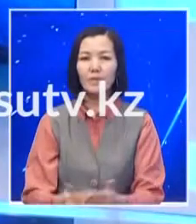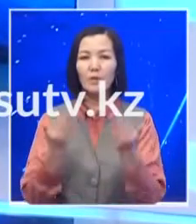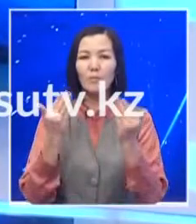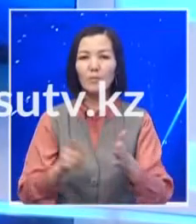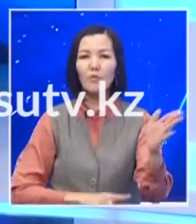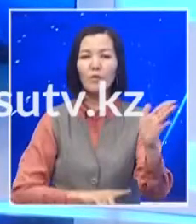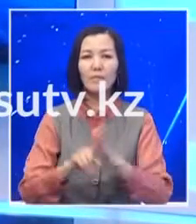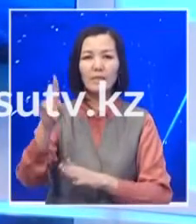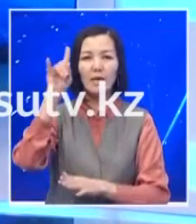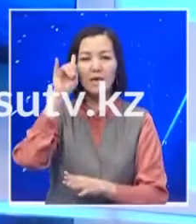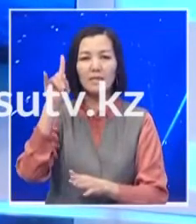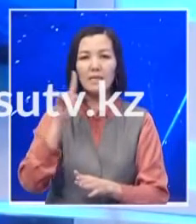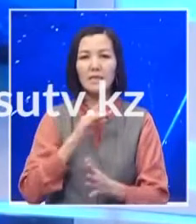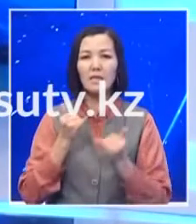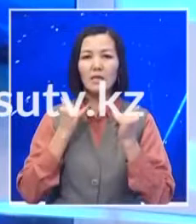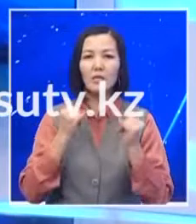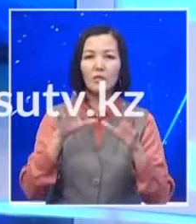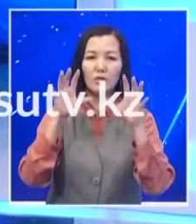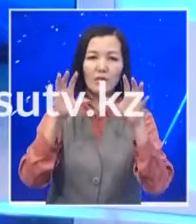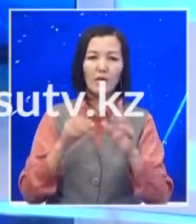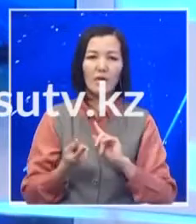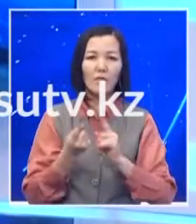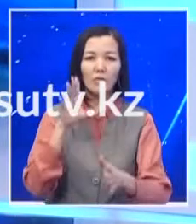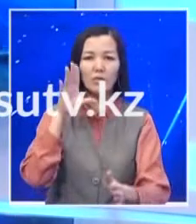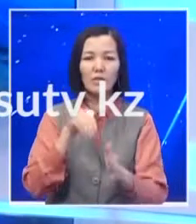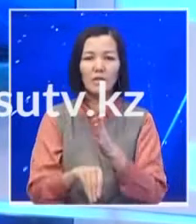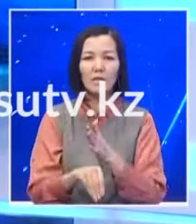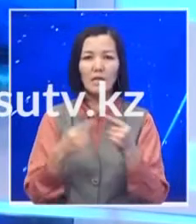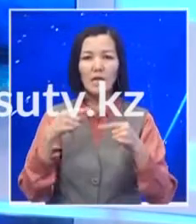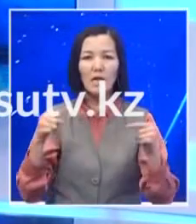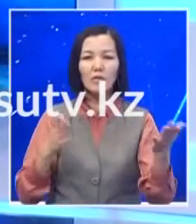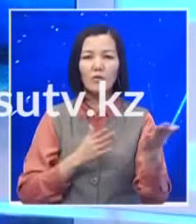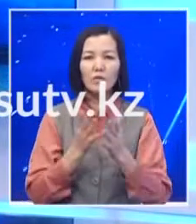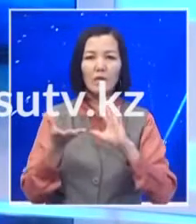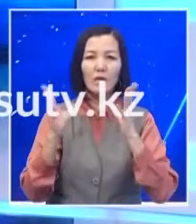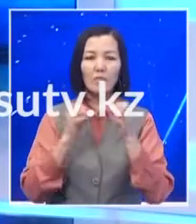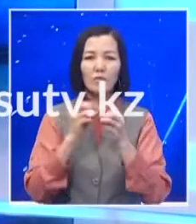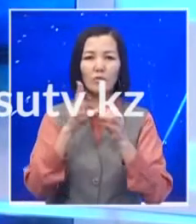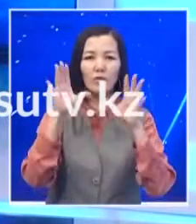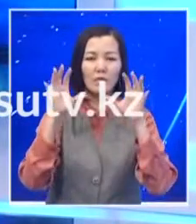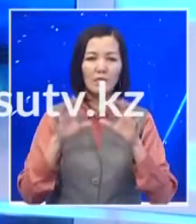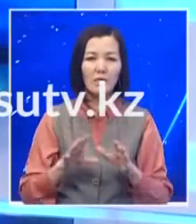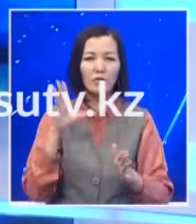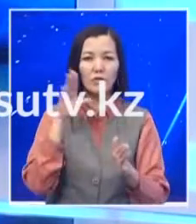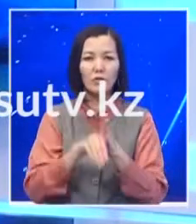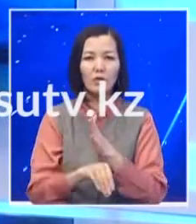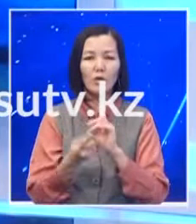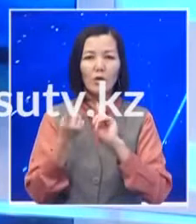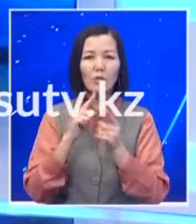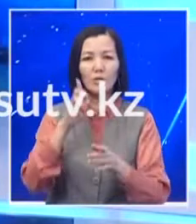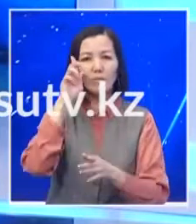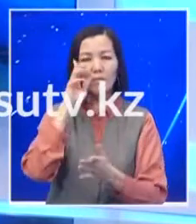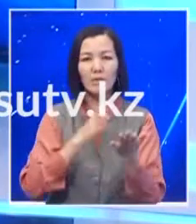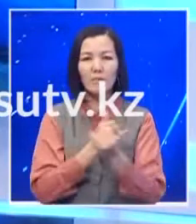Бүгіннен бастап қазақстандықтар үшін бірқатар заңға өзгерістер енгізілді. Түрлі сала бойынша 12 заң күшіне енді. Бұл